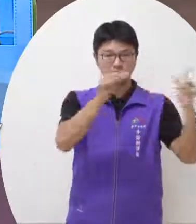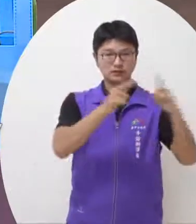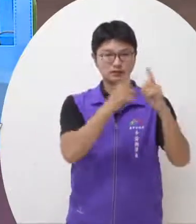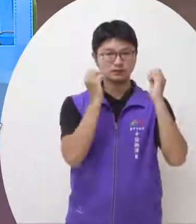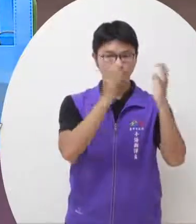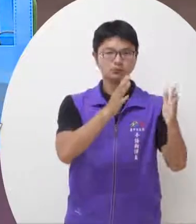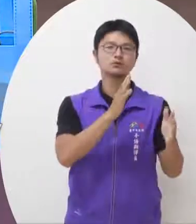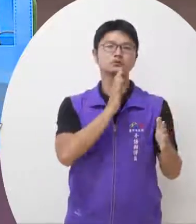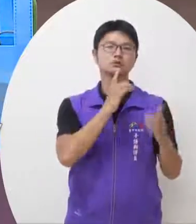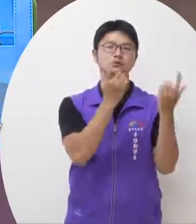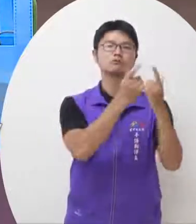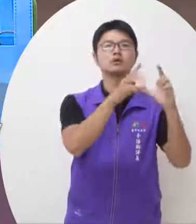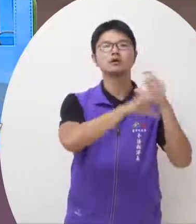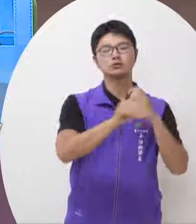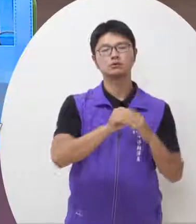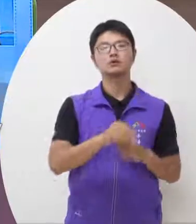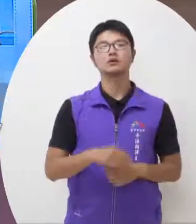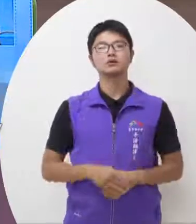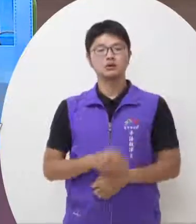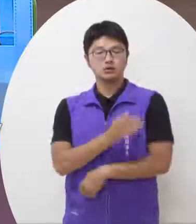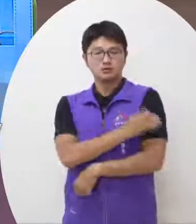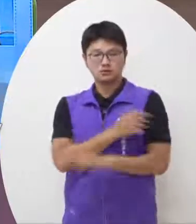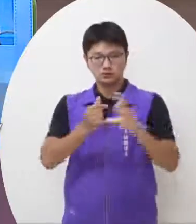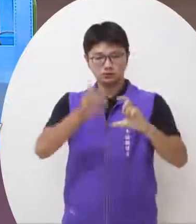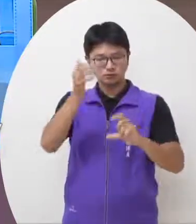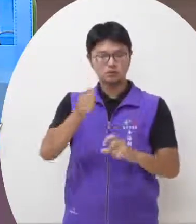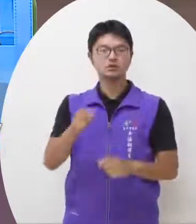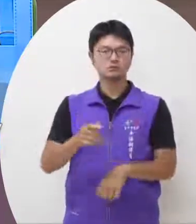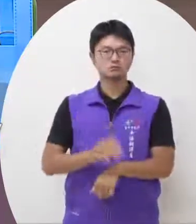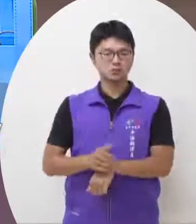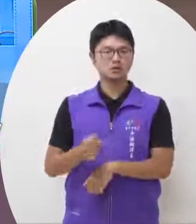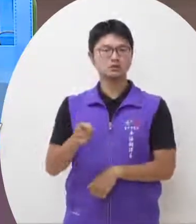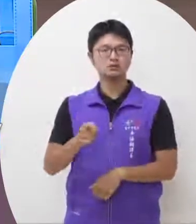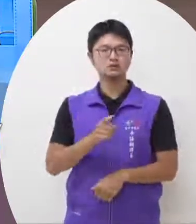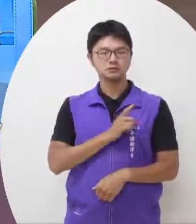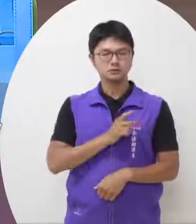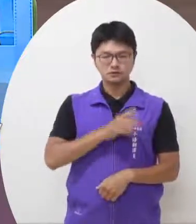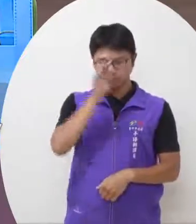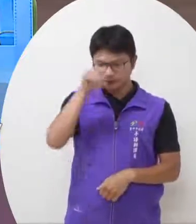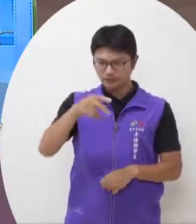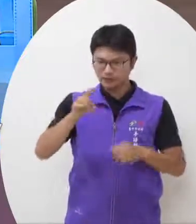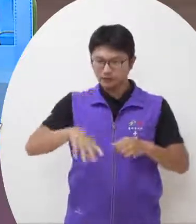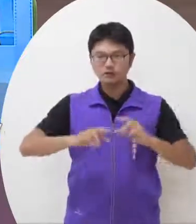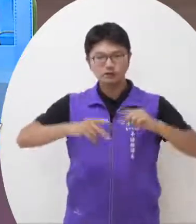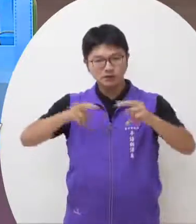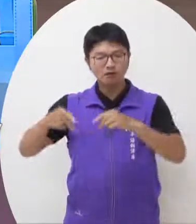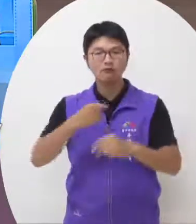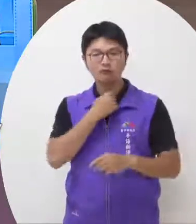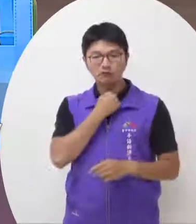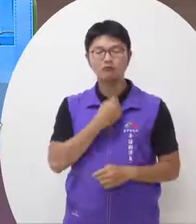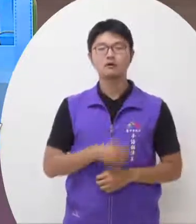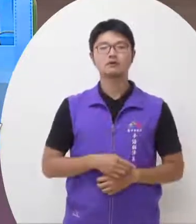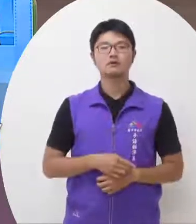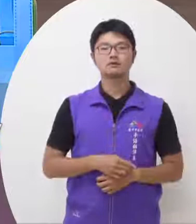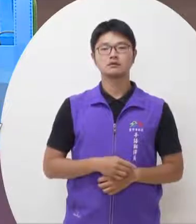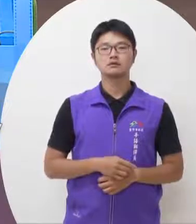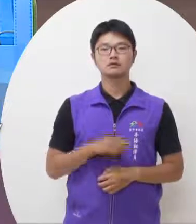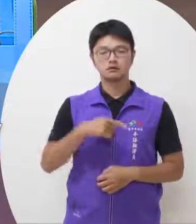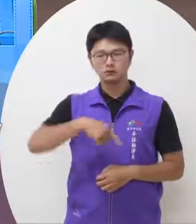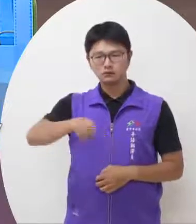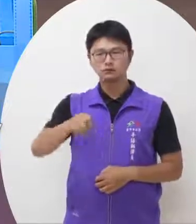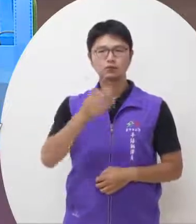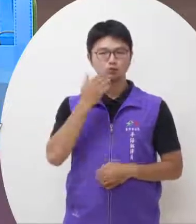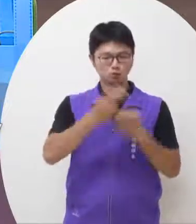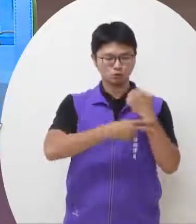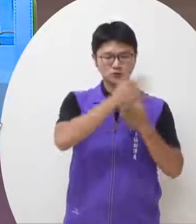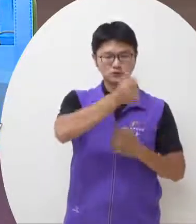长，所以拜托区公所成为有效，你就会去判断，哎，这行代志可能找两个局，你一定要去找两个局，很麻烦的。